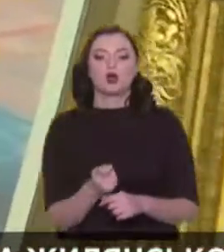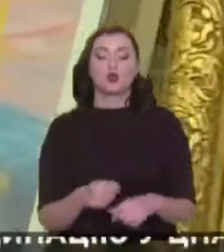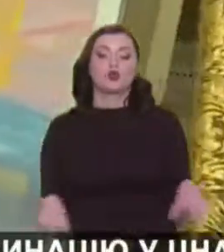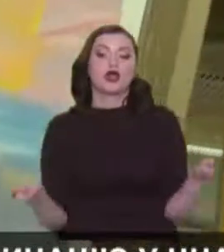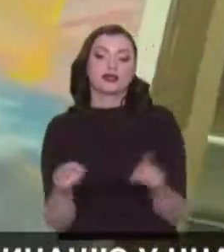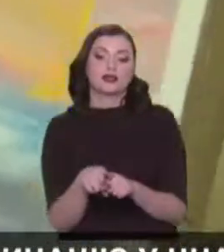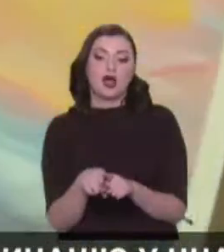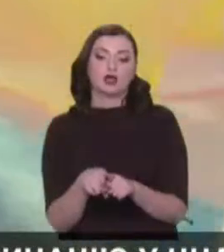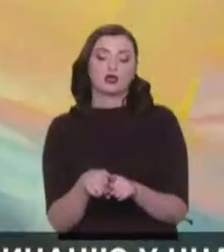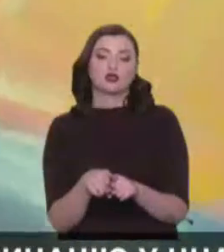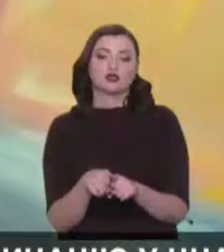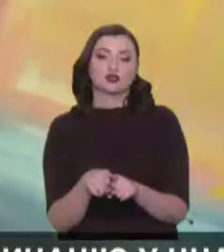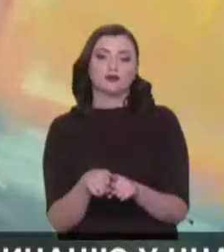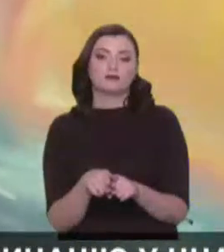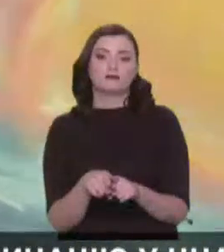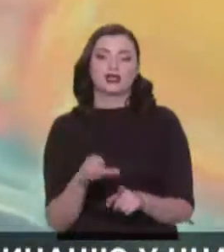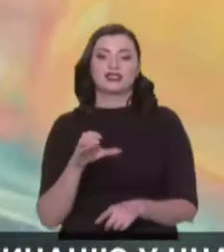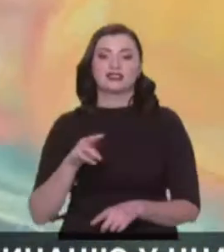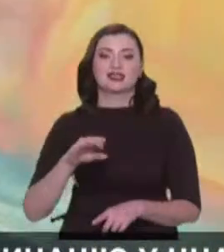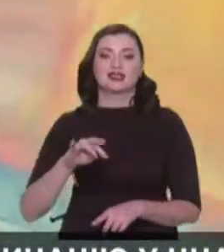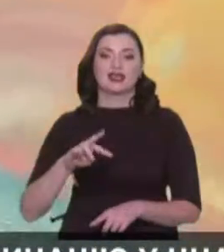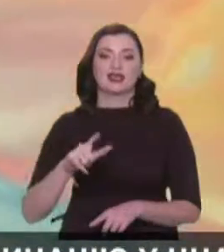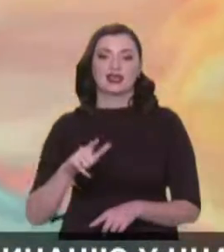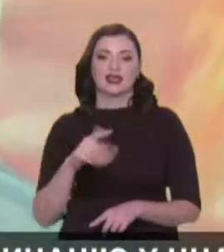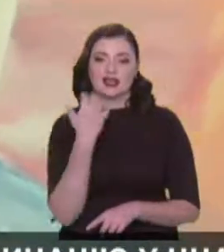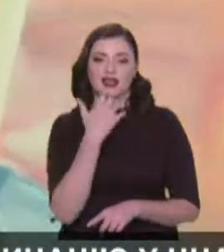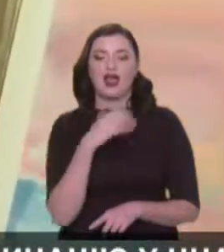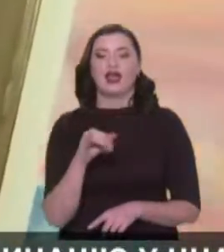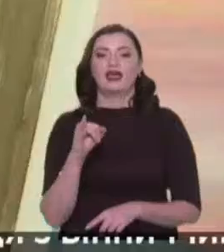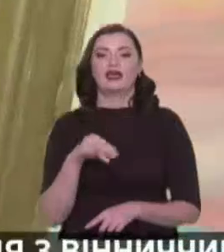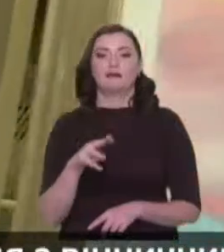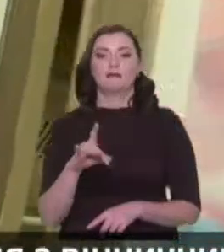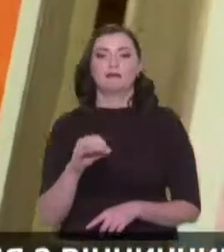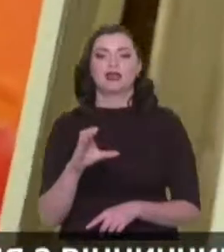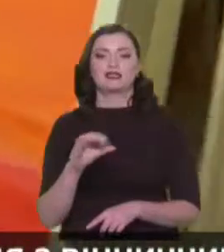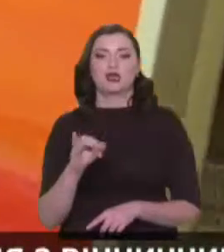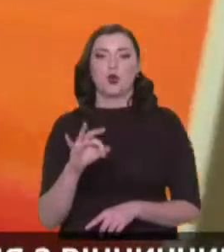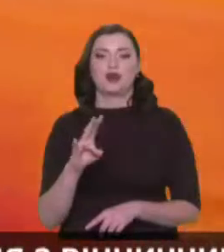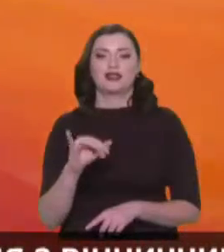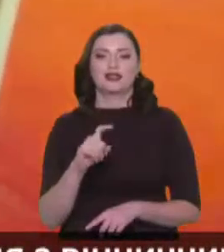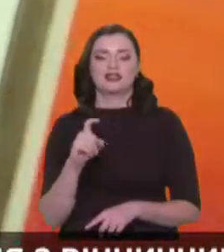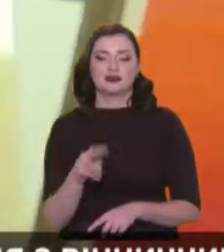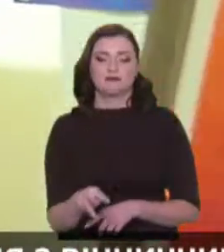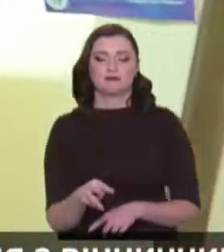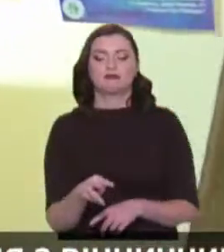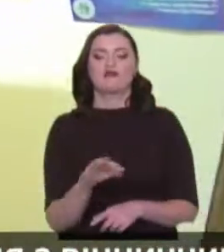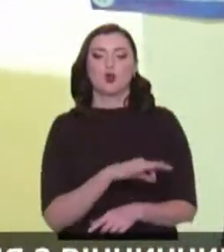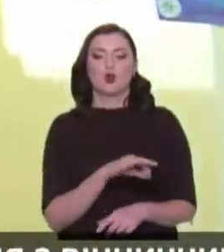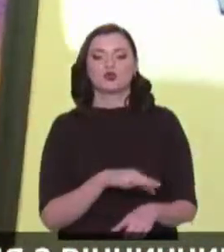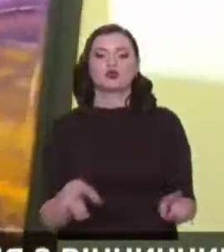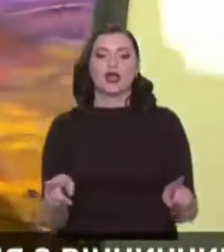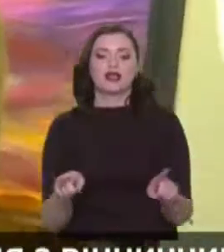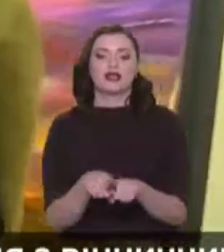також в стилі імпресіонізм. І що цікаво, використовує майже ту саму